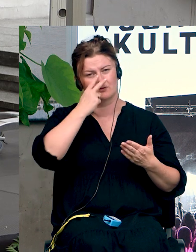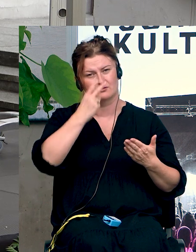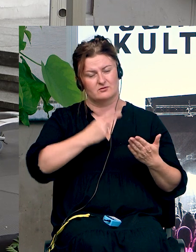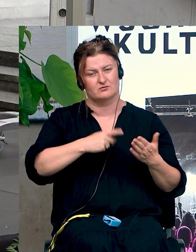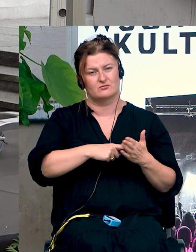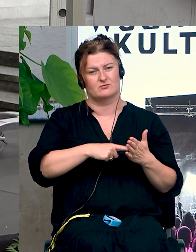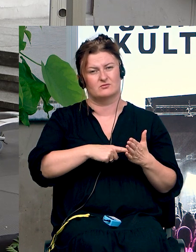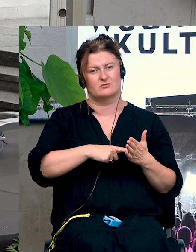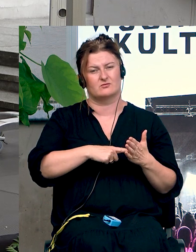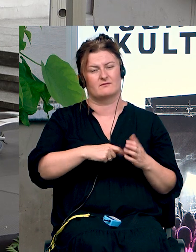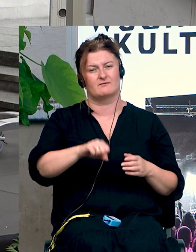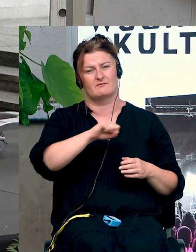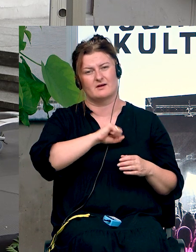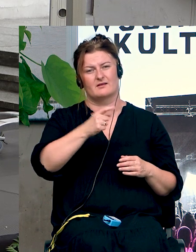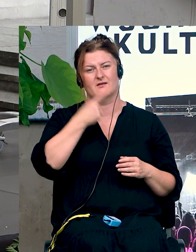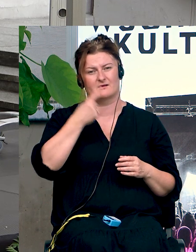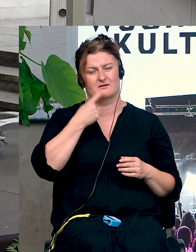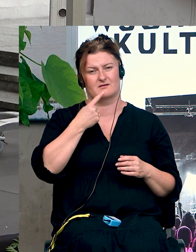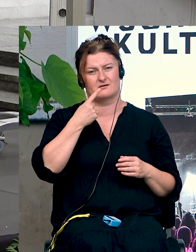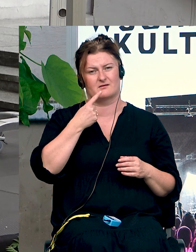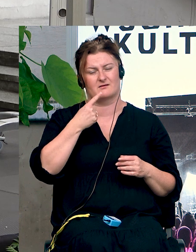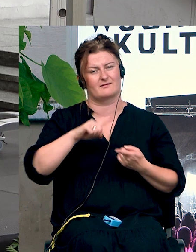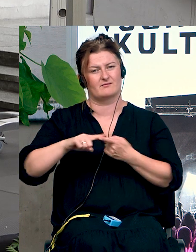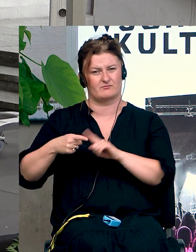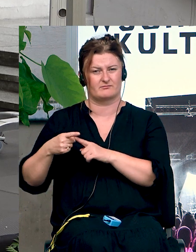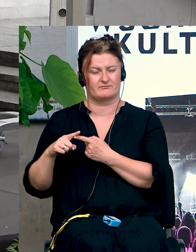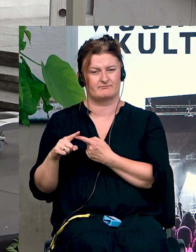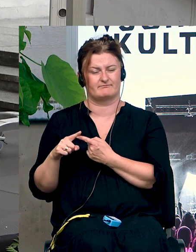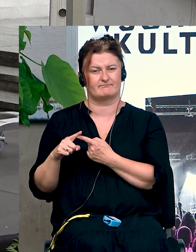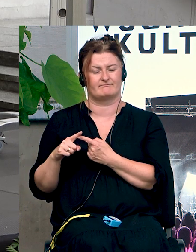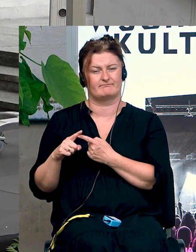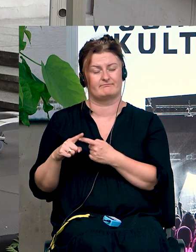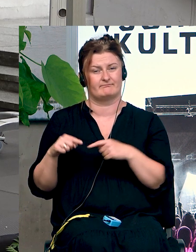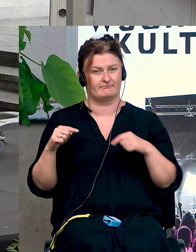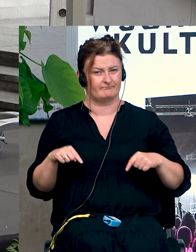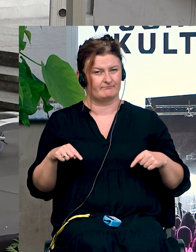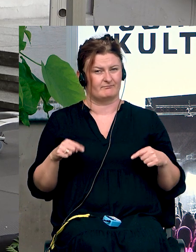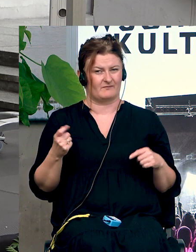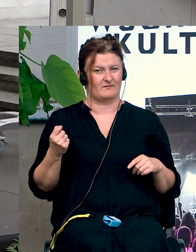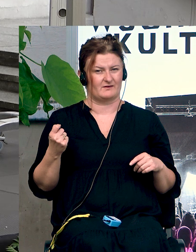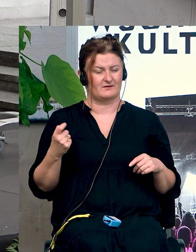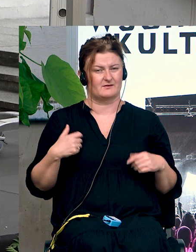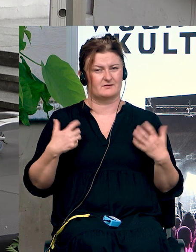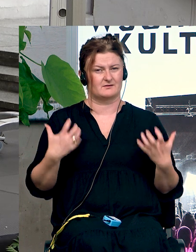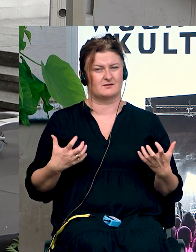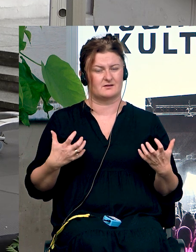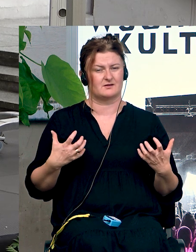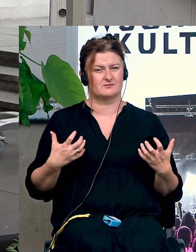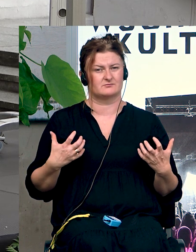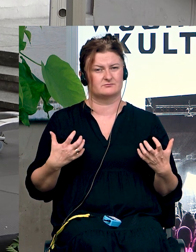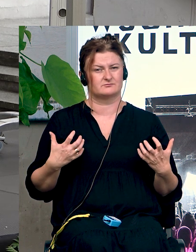taki bardzo fajny język, którym ona jest napisana. I w tym momencie chciałbym